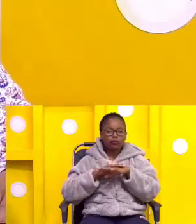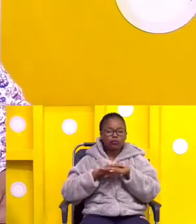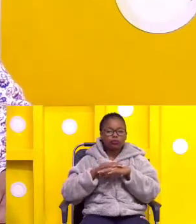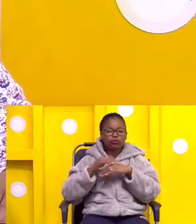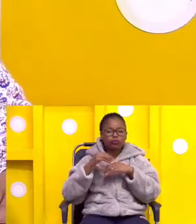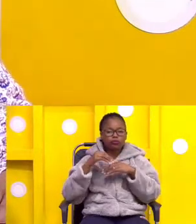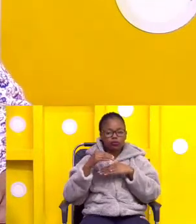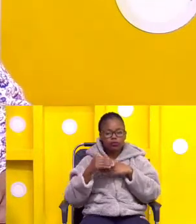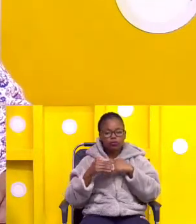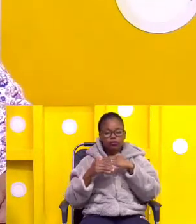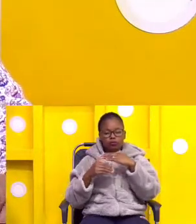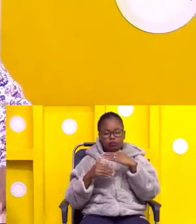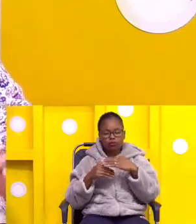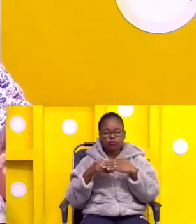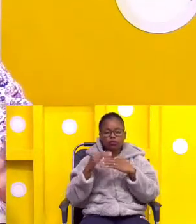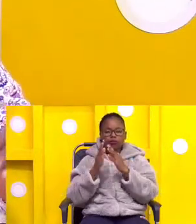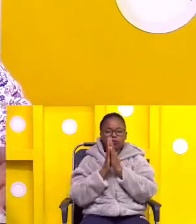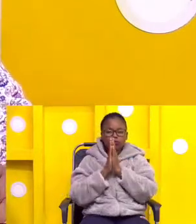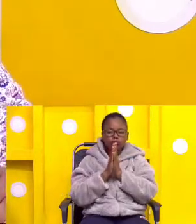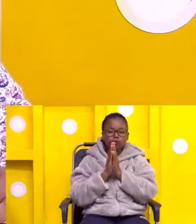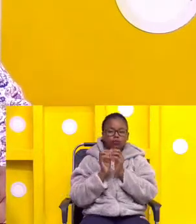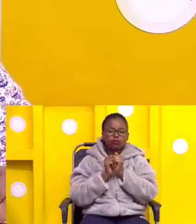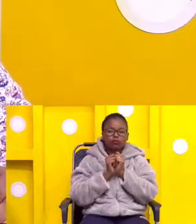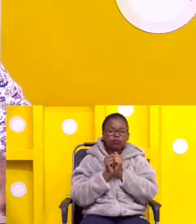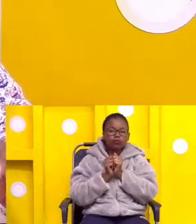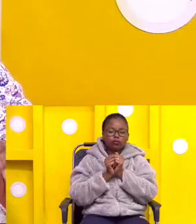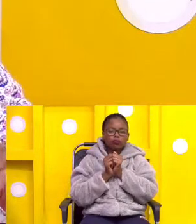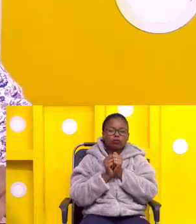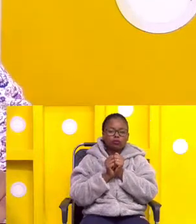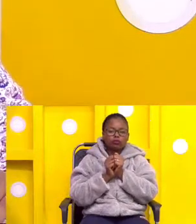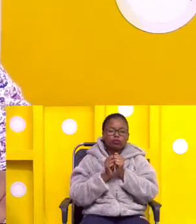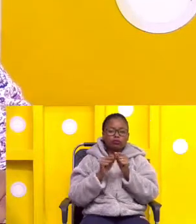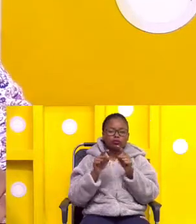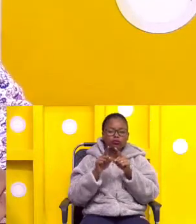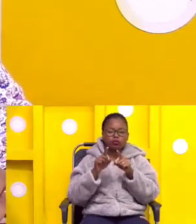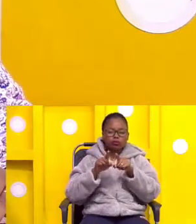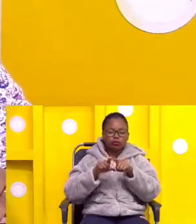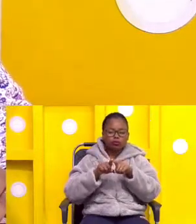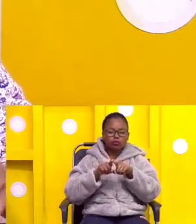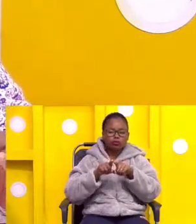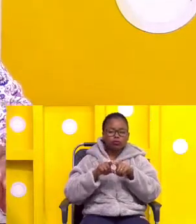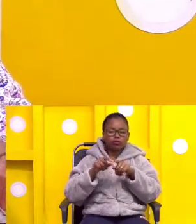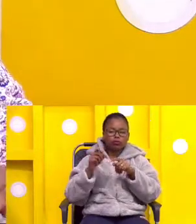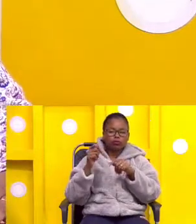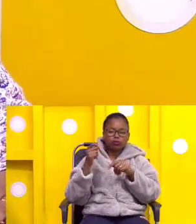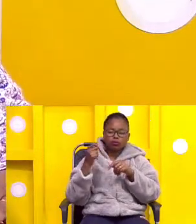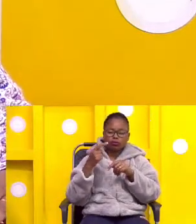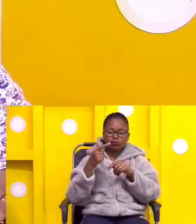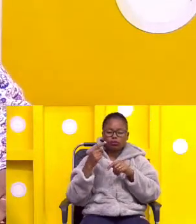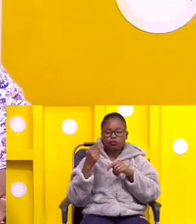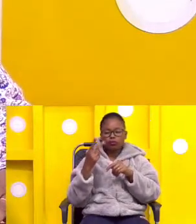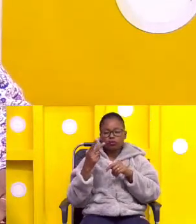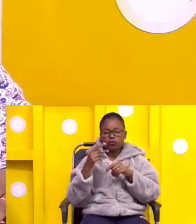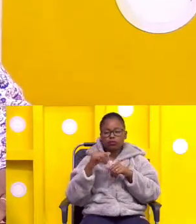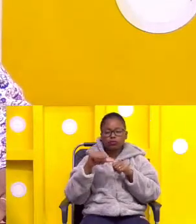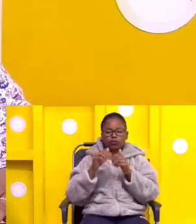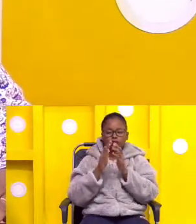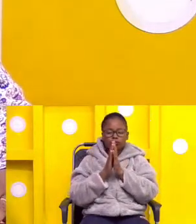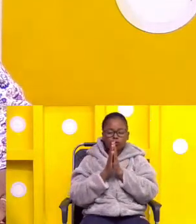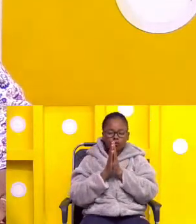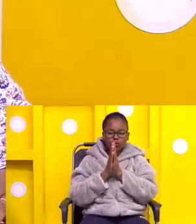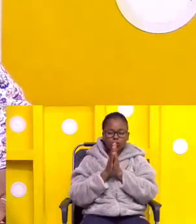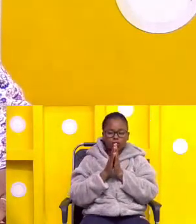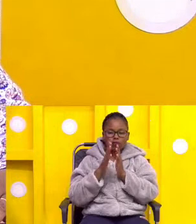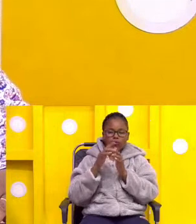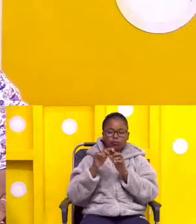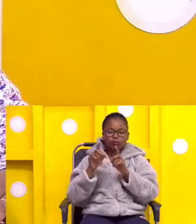tukihoyanagira mundu na uri ungi na tuikare tukihoyagira utungata ucio wa mahoya macio ma mweri igiri na tuikare tugithiaga na mbere na kuhoya